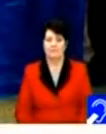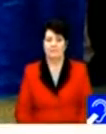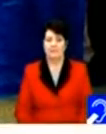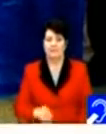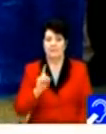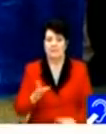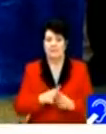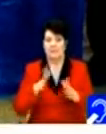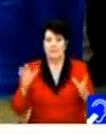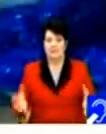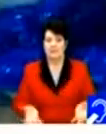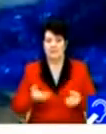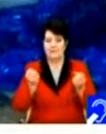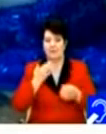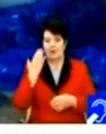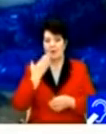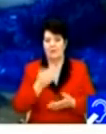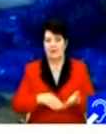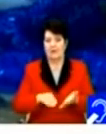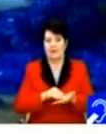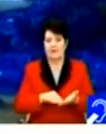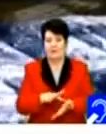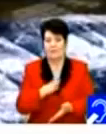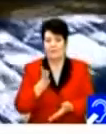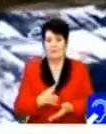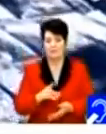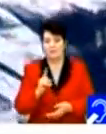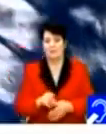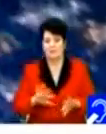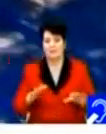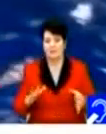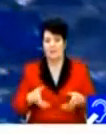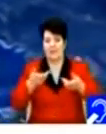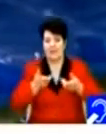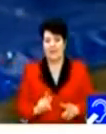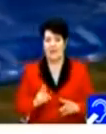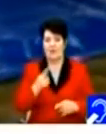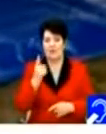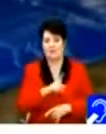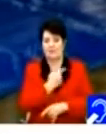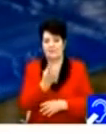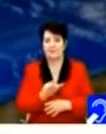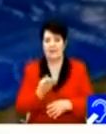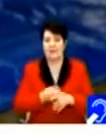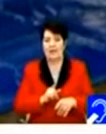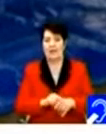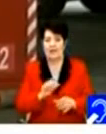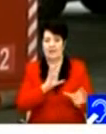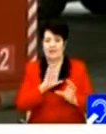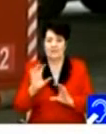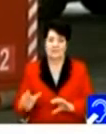Cel mai mare exercițiu de salvare din România a fost dat peste cap din cauza unui incident real. Unul dintre spitalele alocate pentru